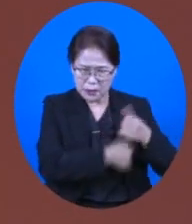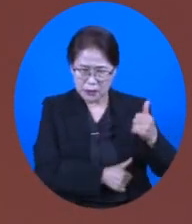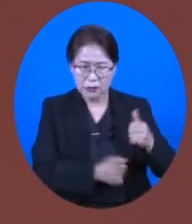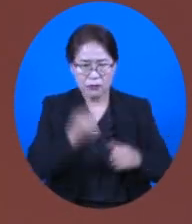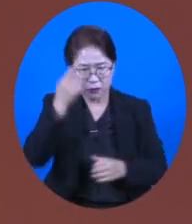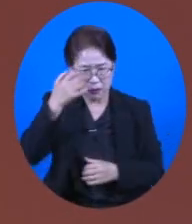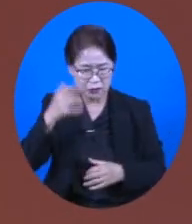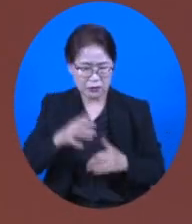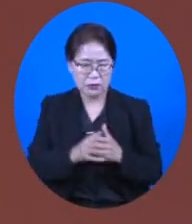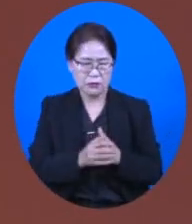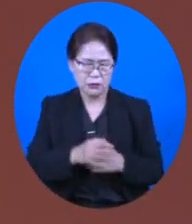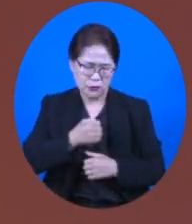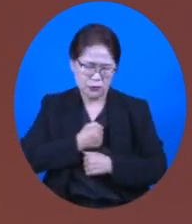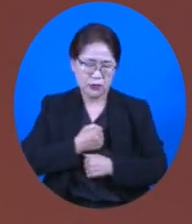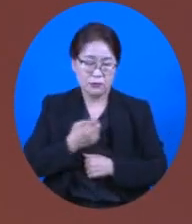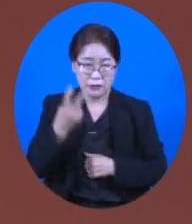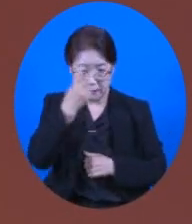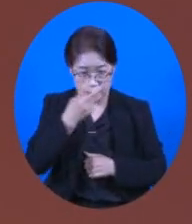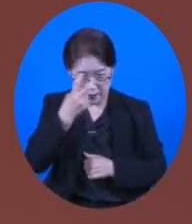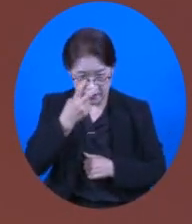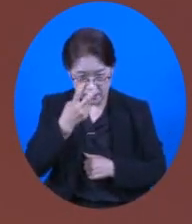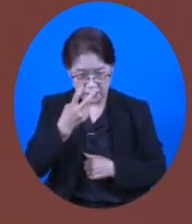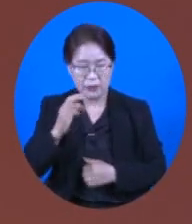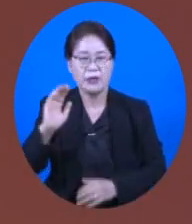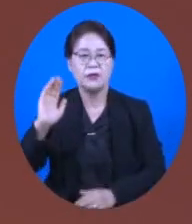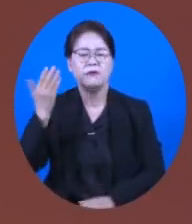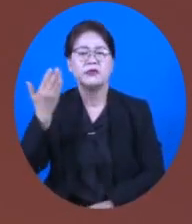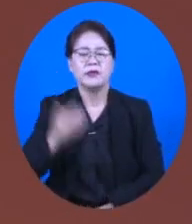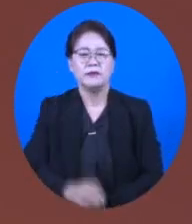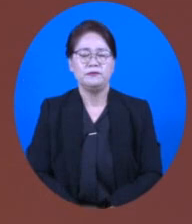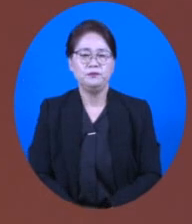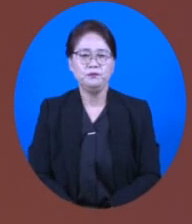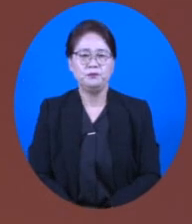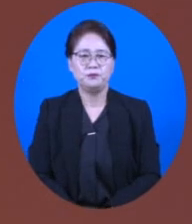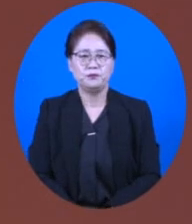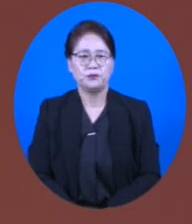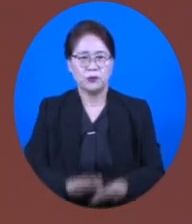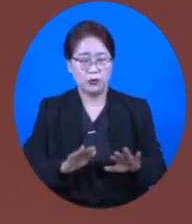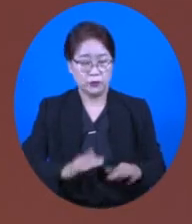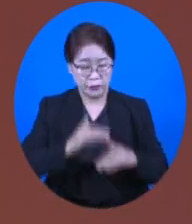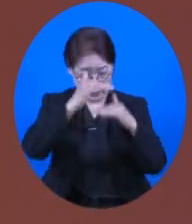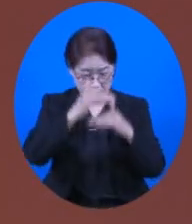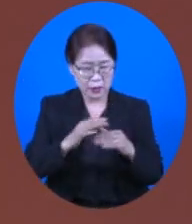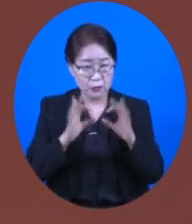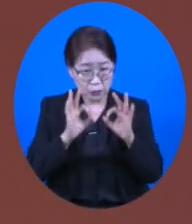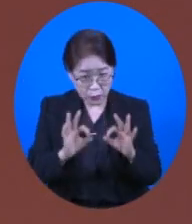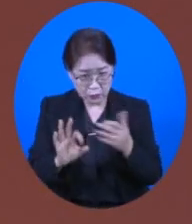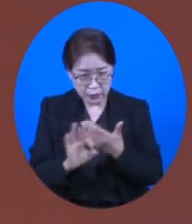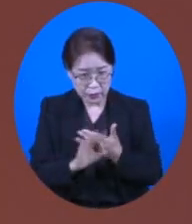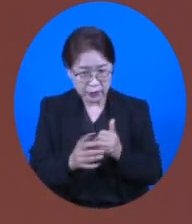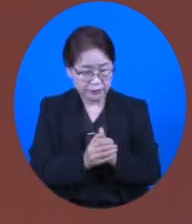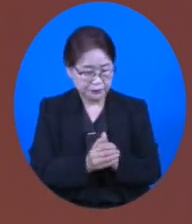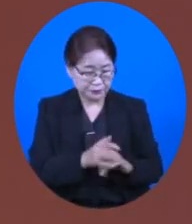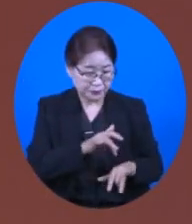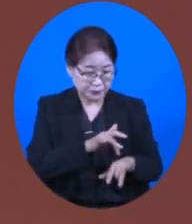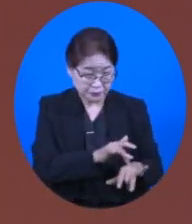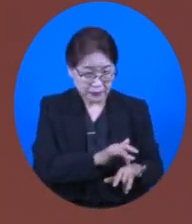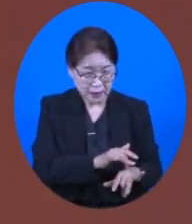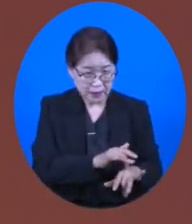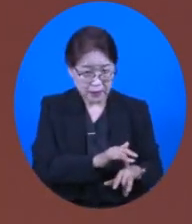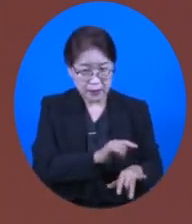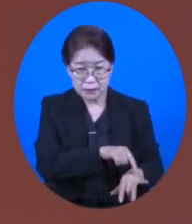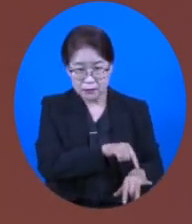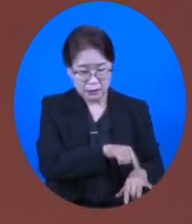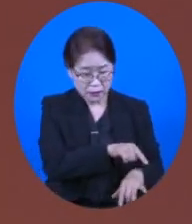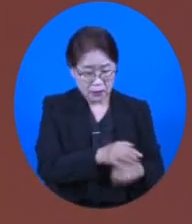영적인 경계를 소홀히 해서는 안 된다는 것입니다. 오늘 본문도 보게 되면 사탄이 대제사장 여호수아를 어떻게